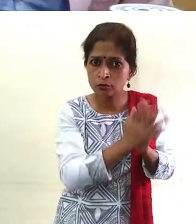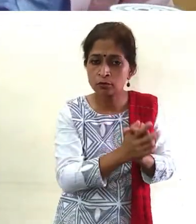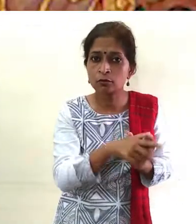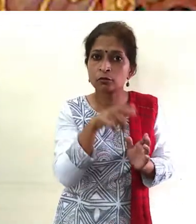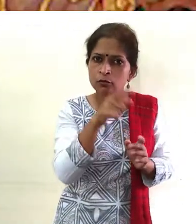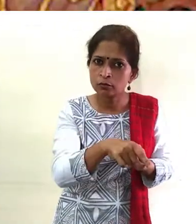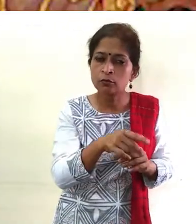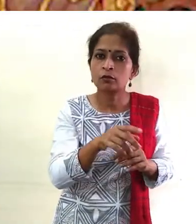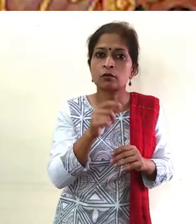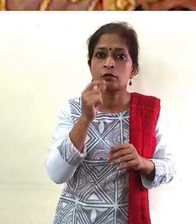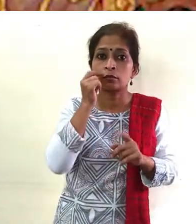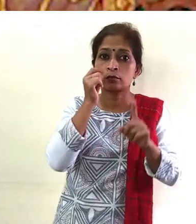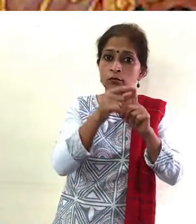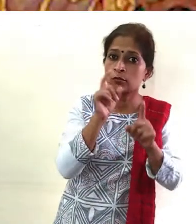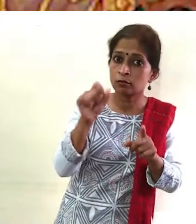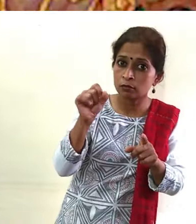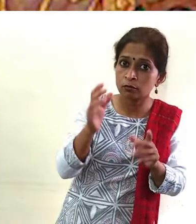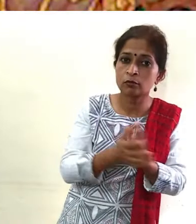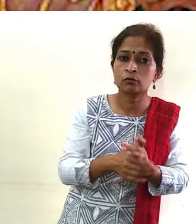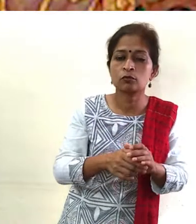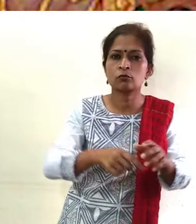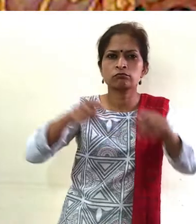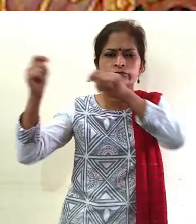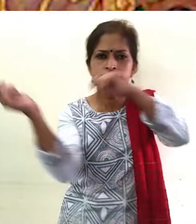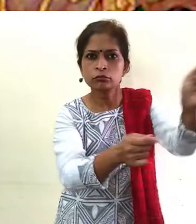स्तंभ में से निकलते हैं नर हरि।